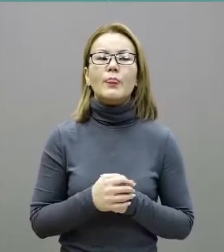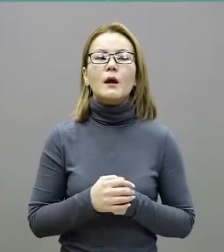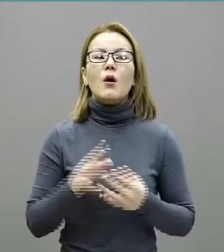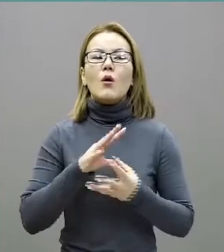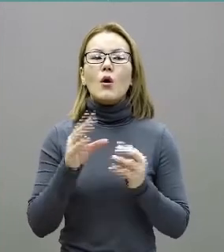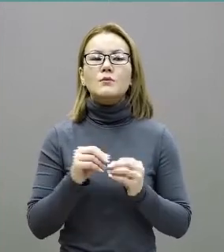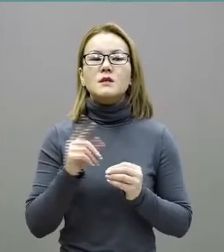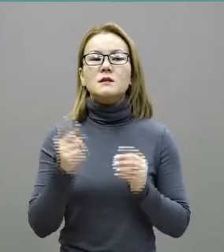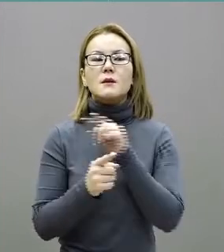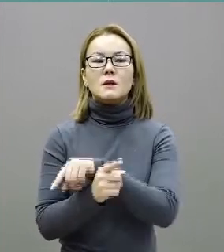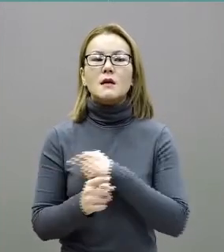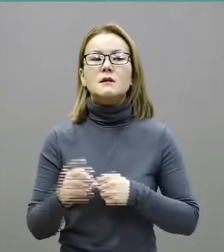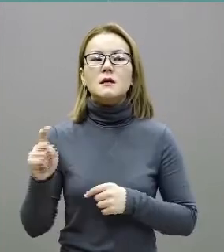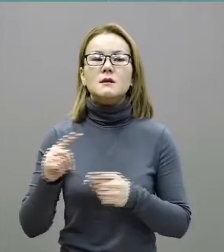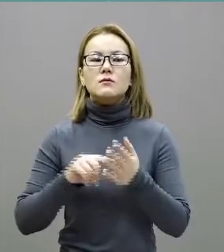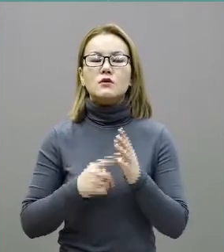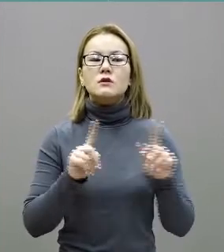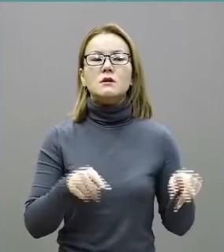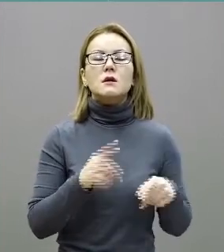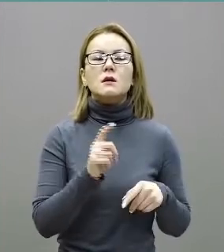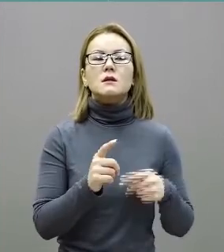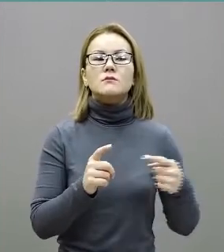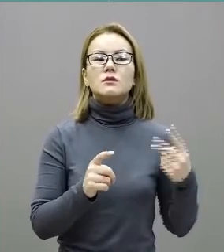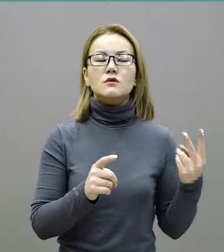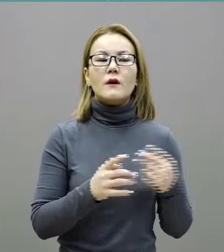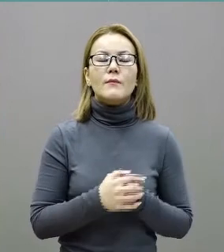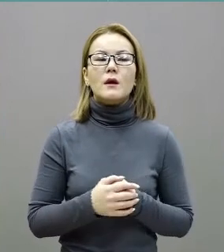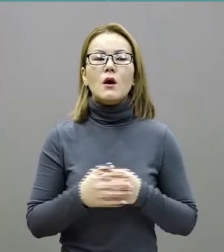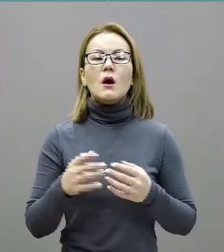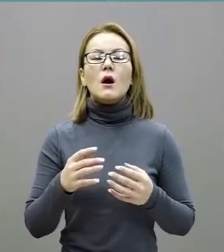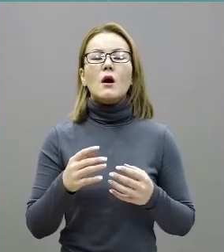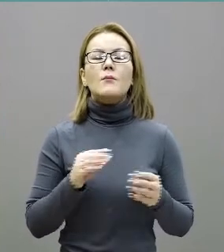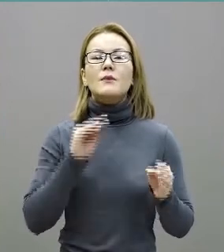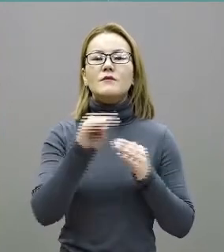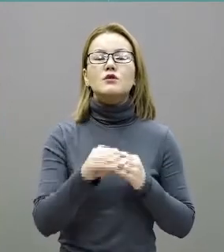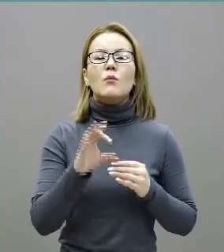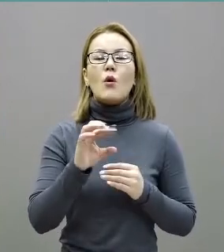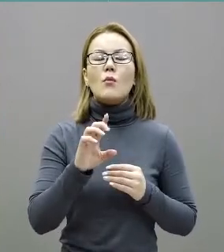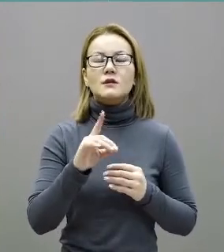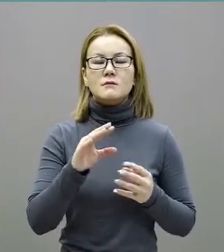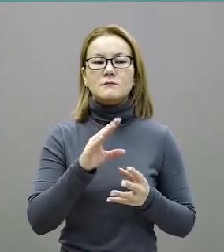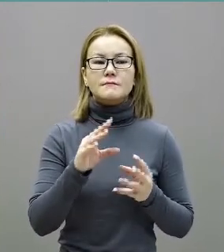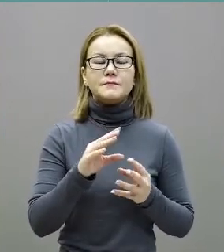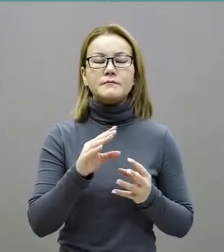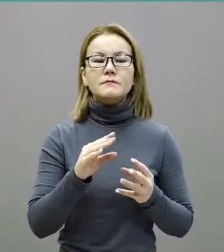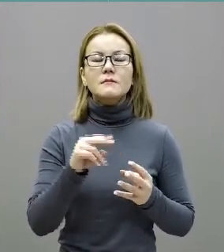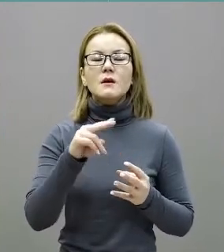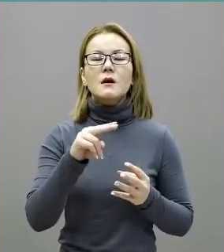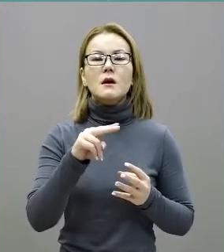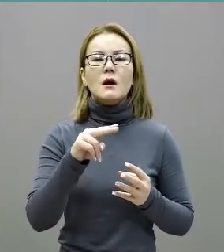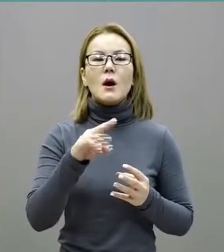x умноженное на x минус 2 приведем к общему знаменателю раскроем скобки и получим следующее